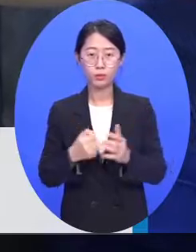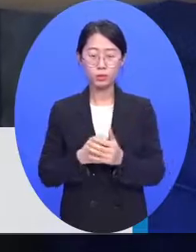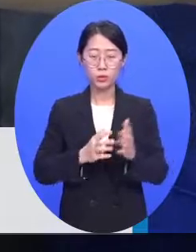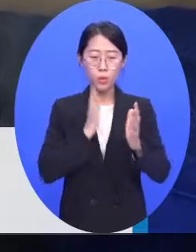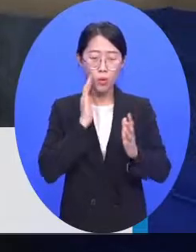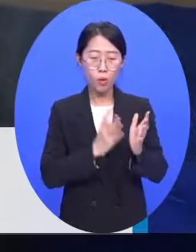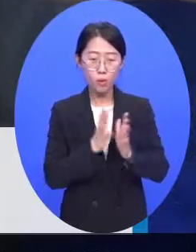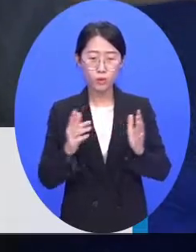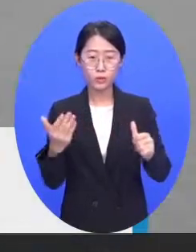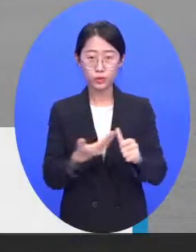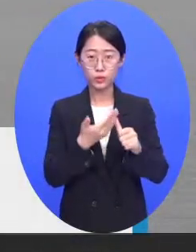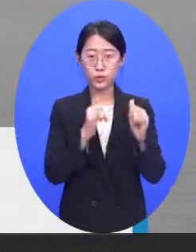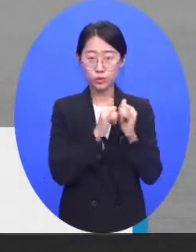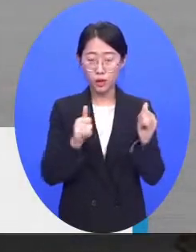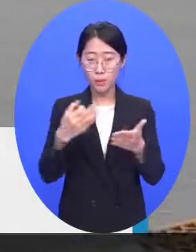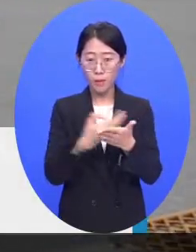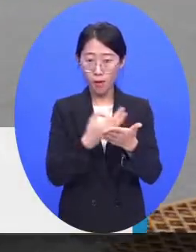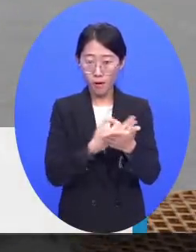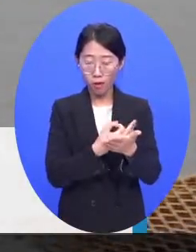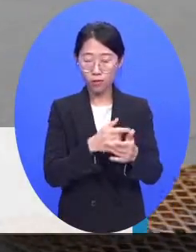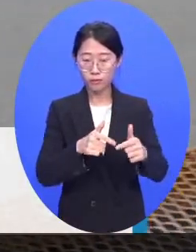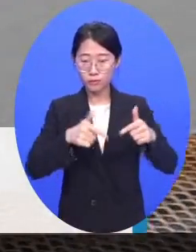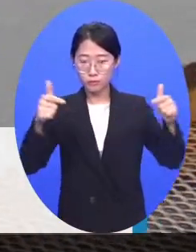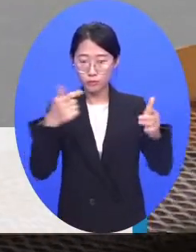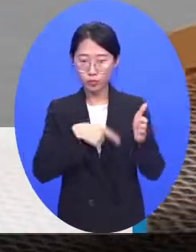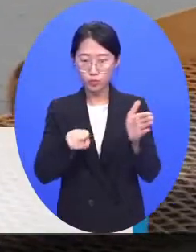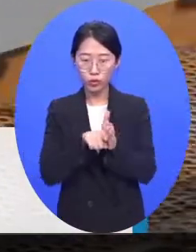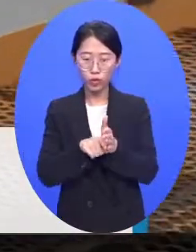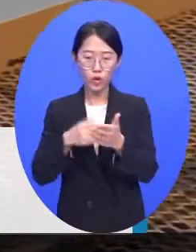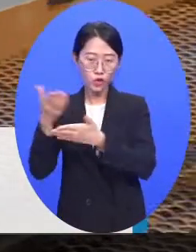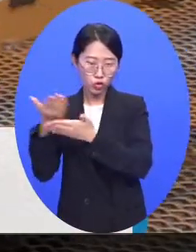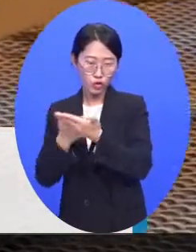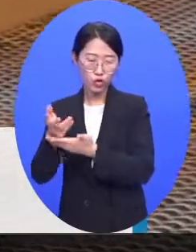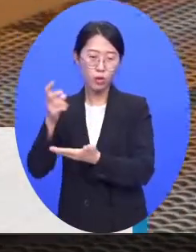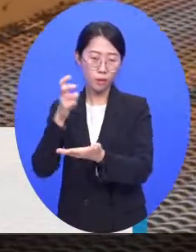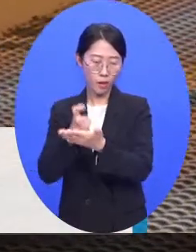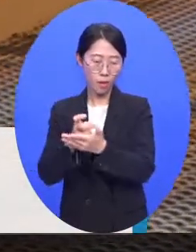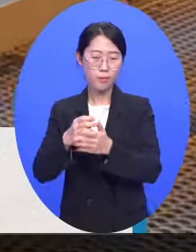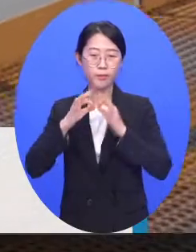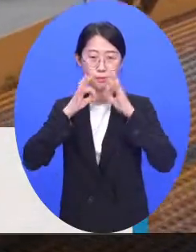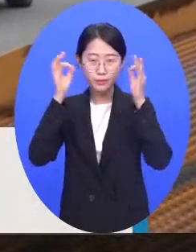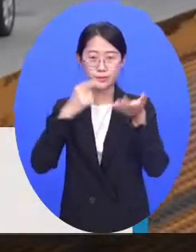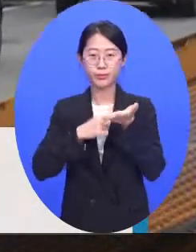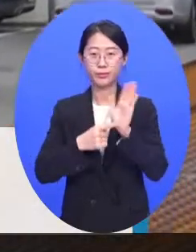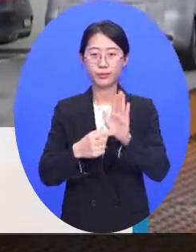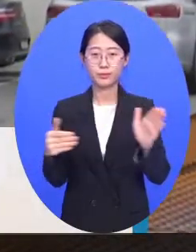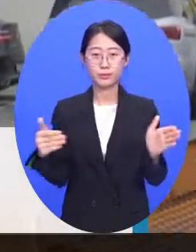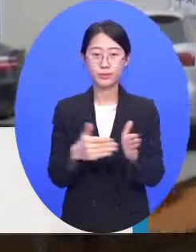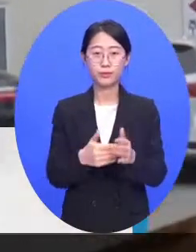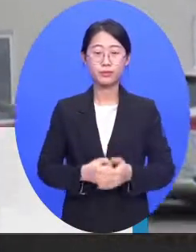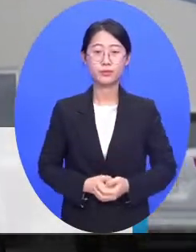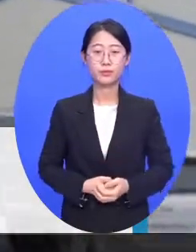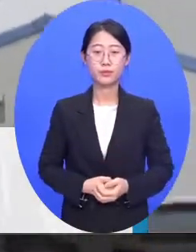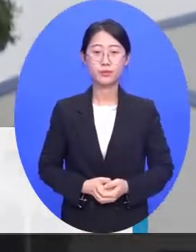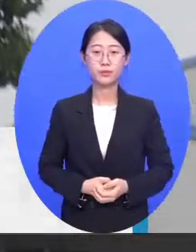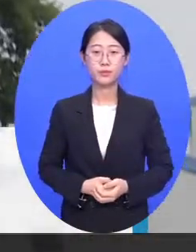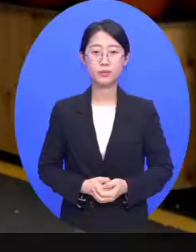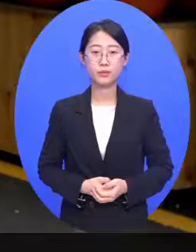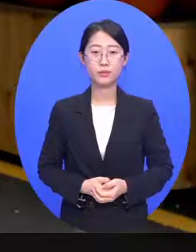수출 활성화를 통한 농업인의 소득 증대를 위해 다양한 수출 지원 정책을 지속해서 추진하겠다고 밝혔습니다.